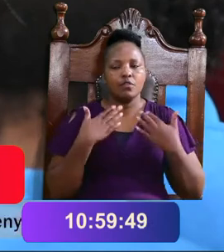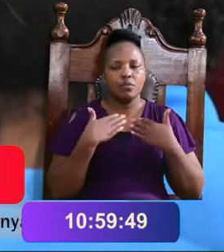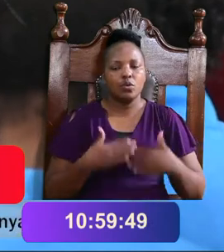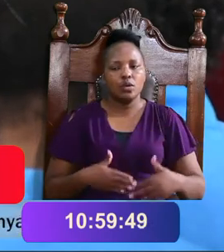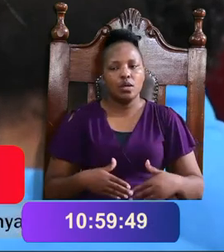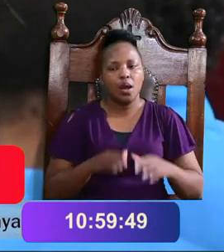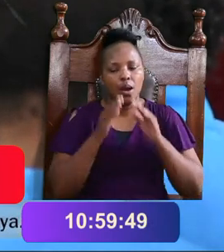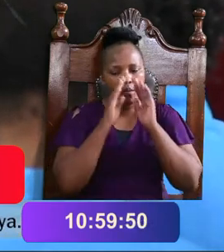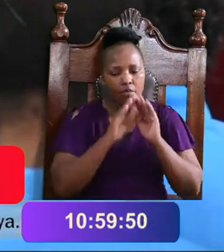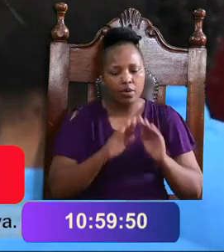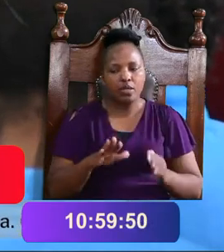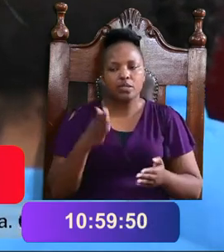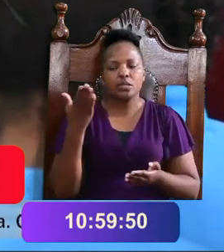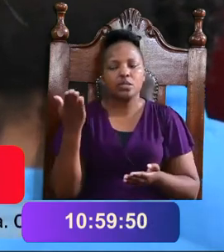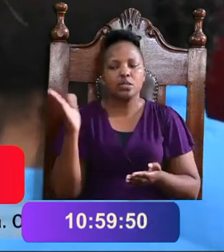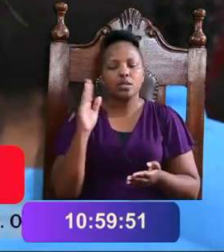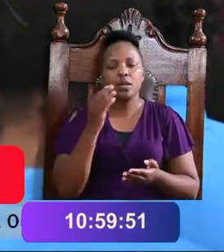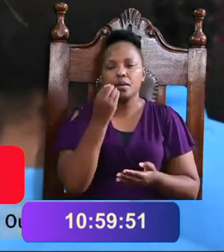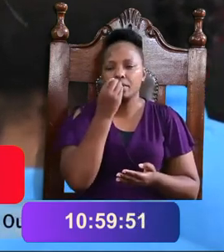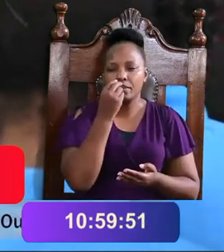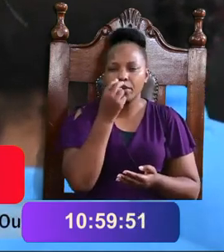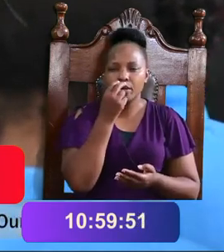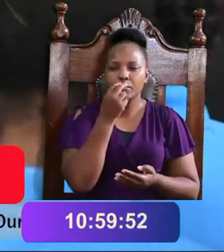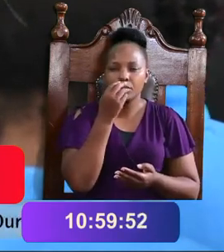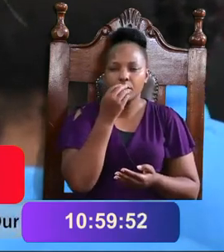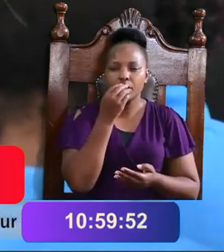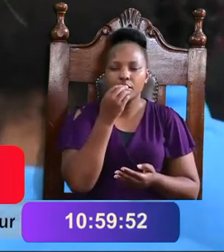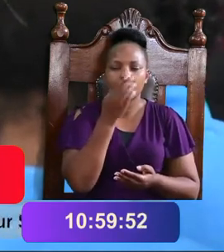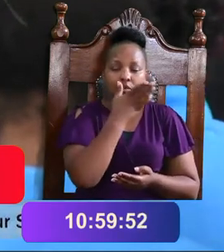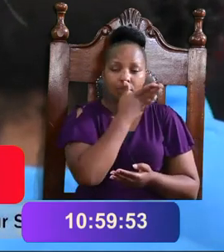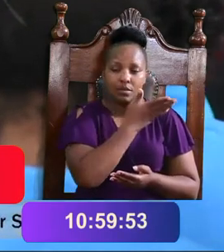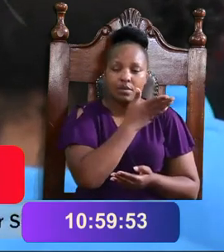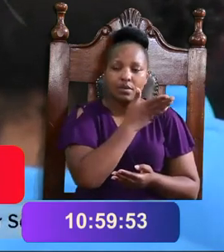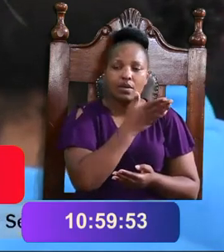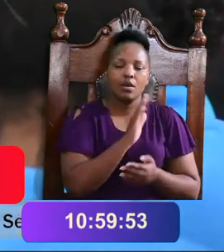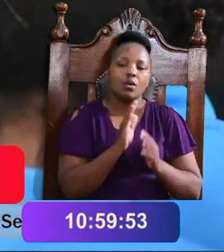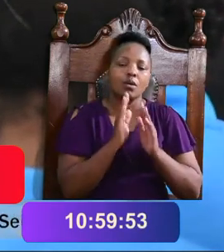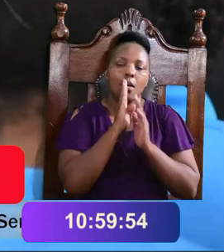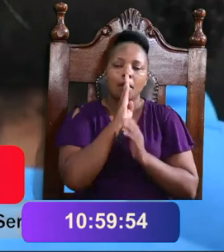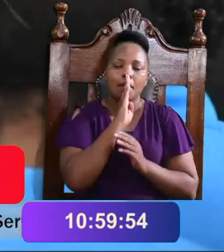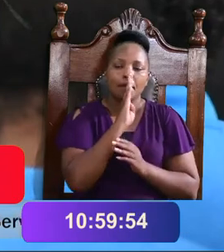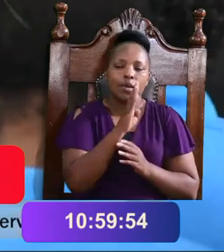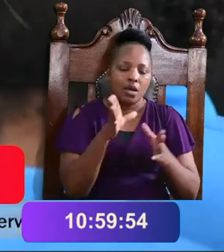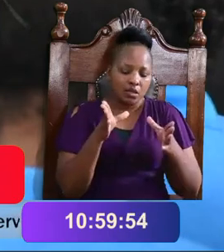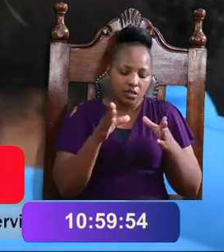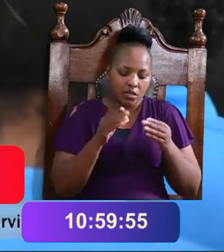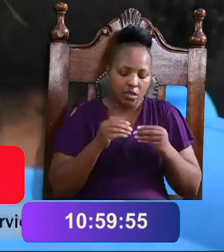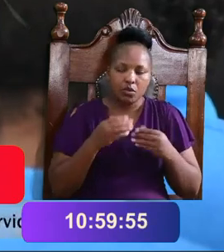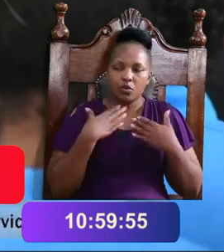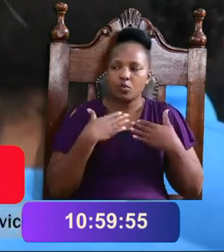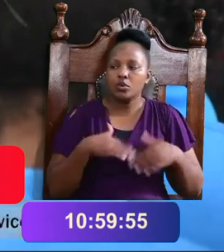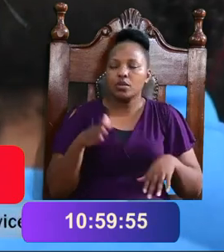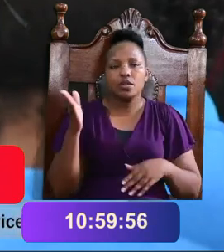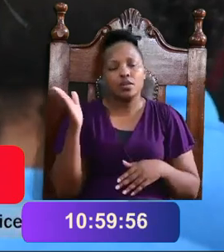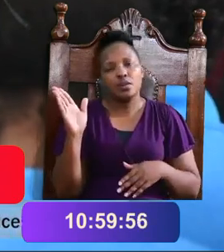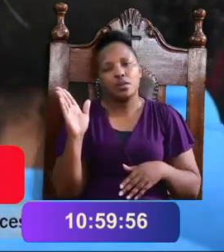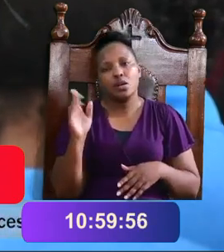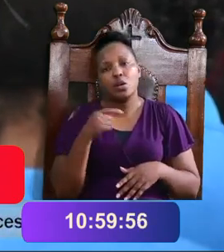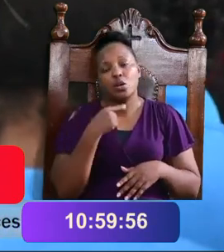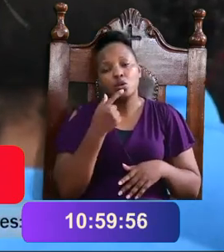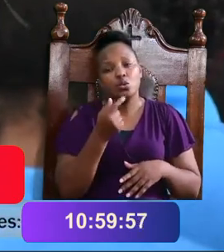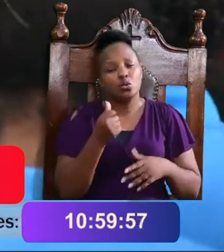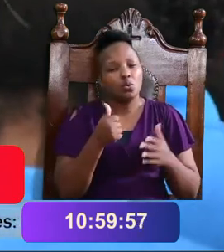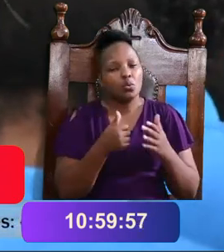baraka kwao. Hata hewa ya inchi ile ikaweza Bwana kuwa itakubalika na mili yao, ili kusikue